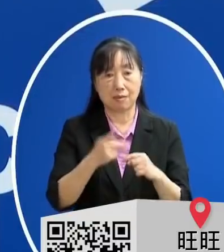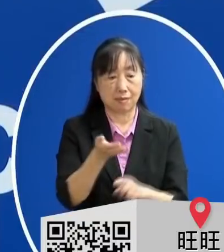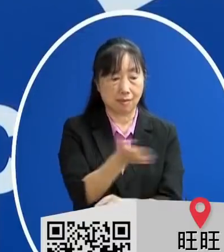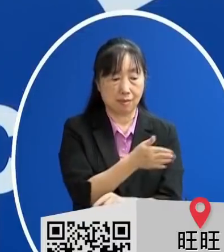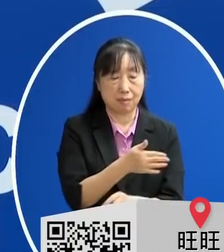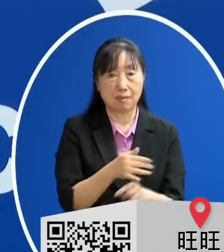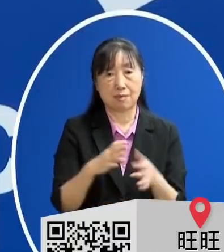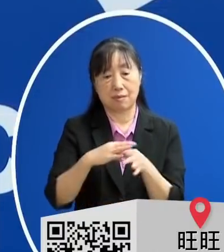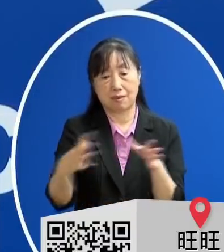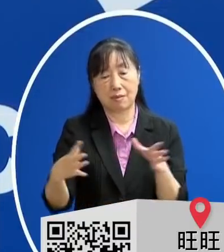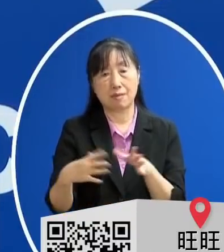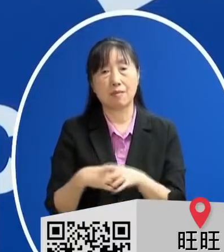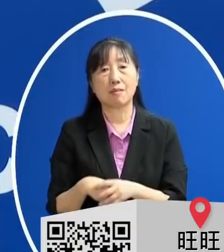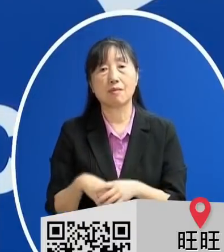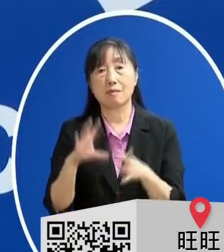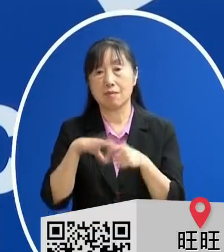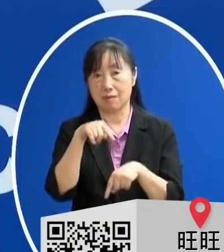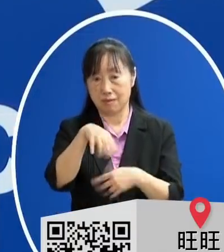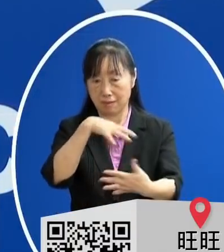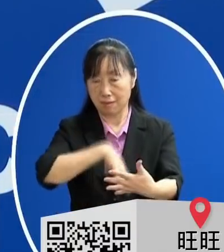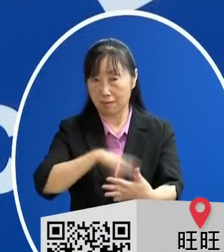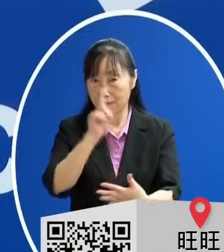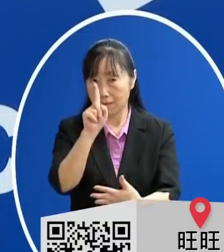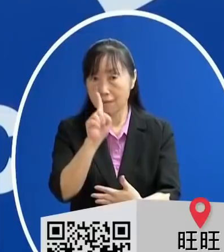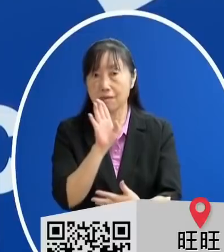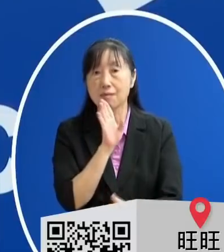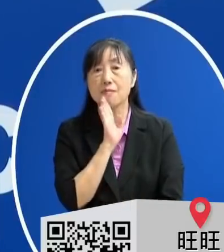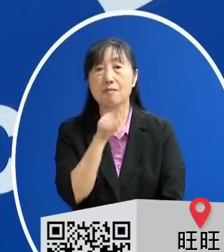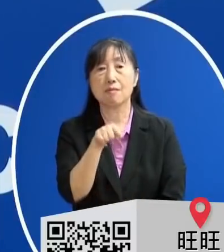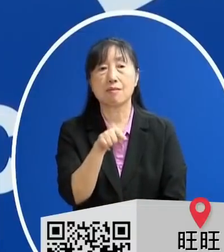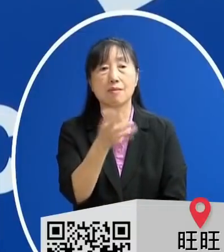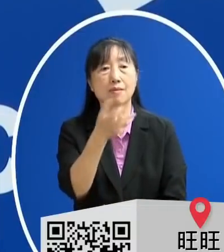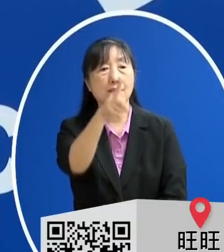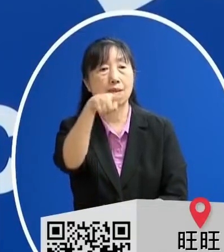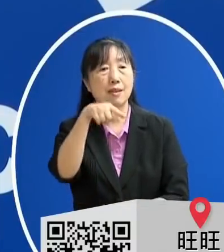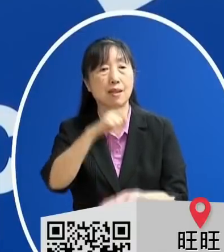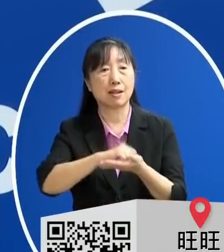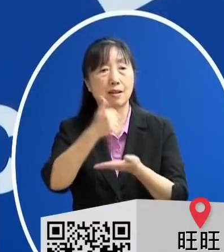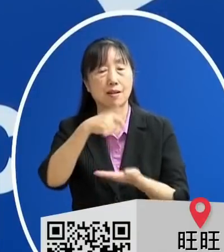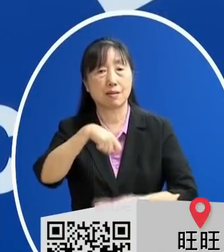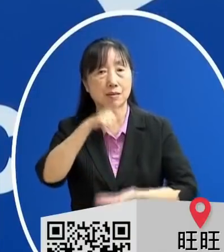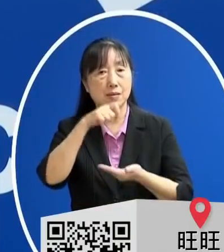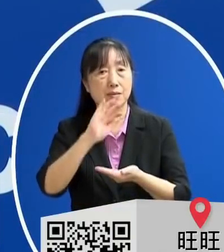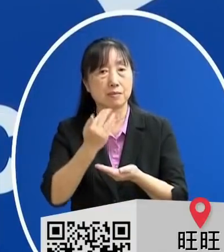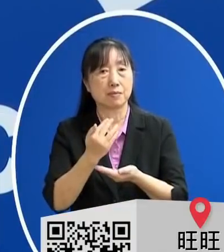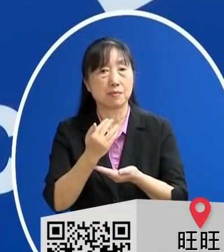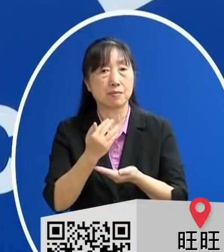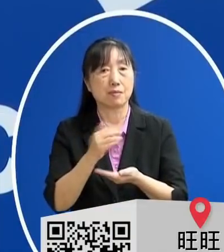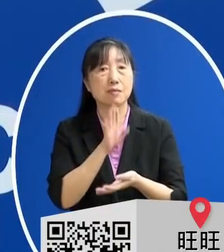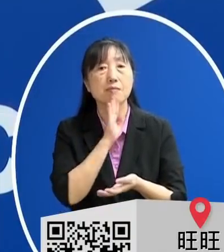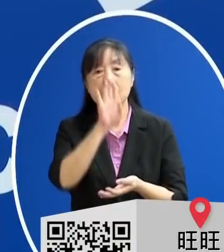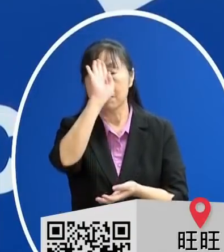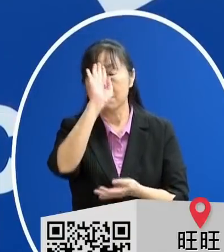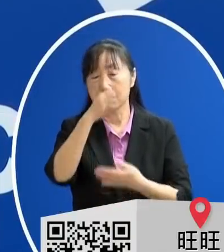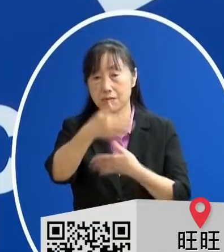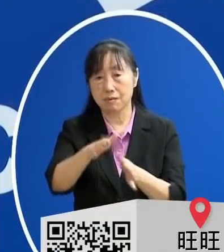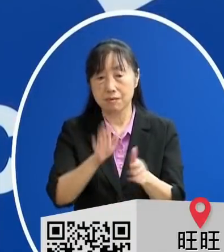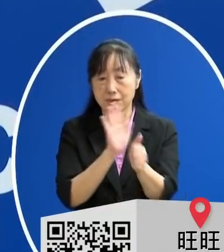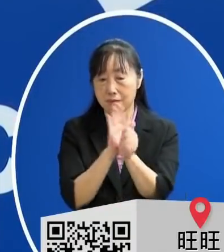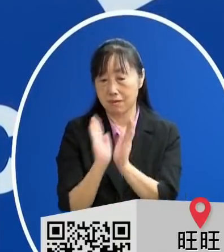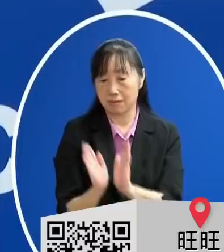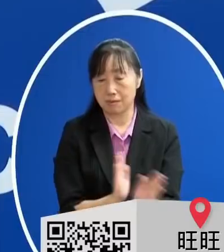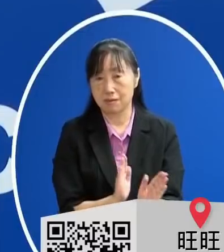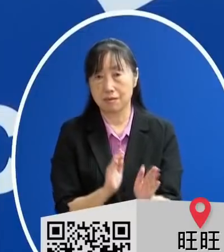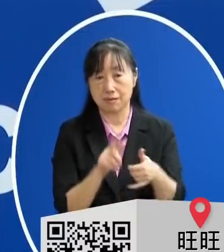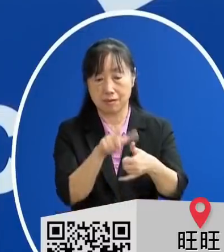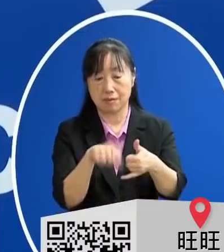没有接触史。那这其中呢就有一位是刚刚这位媒体记者所说的一个病房助理，那这个病房